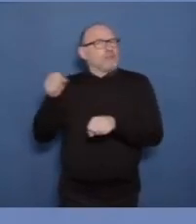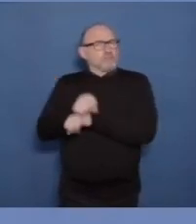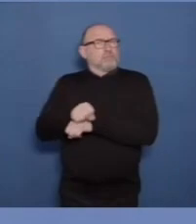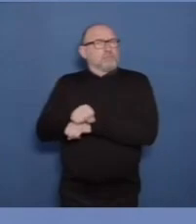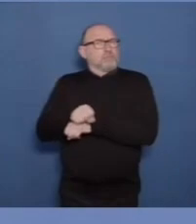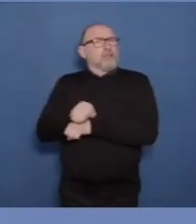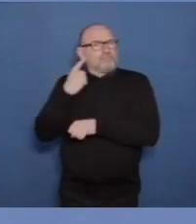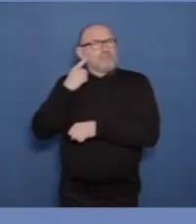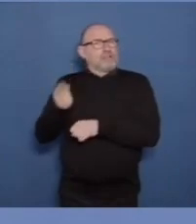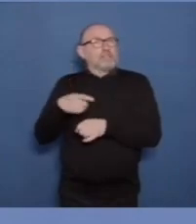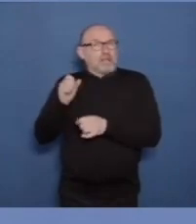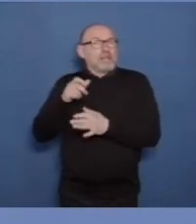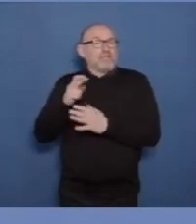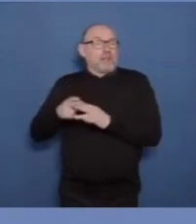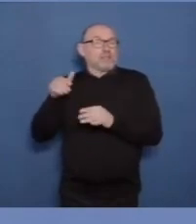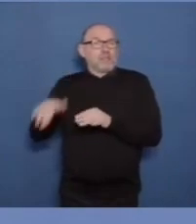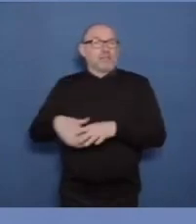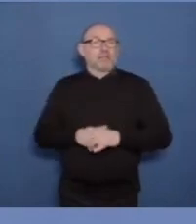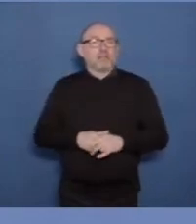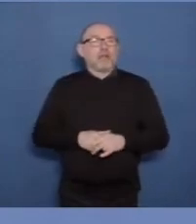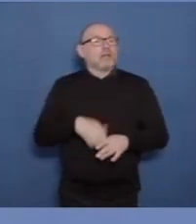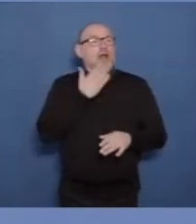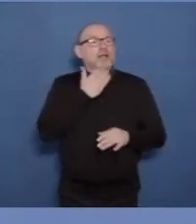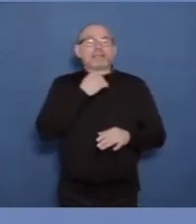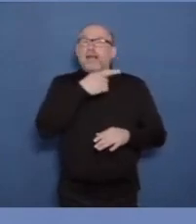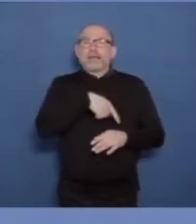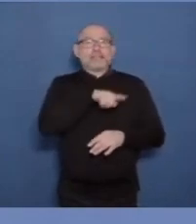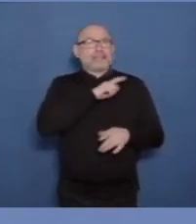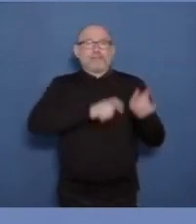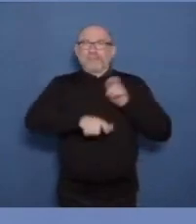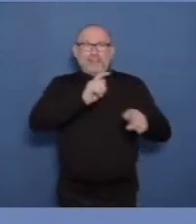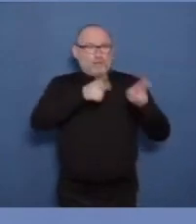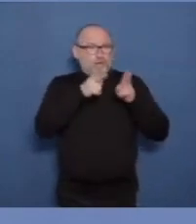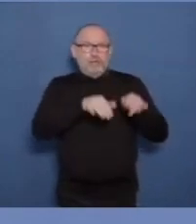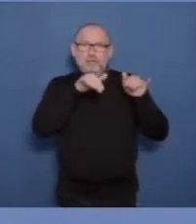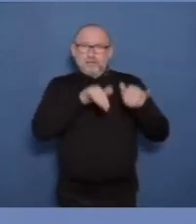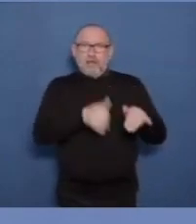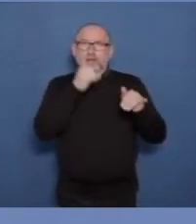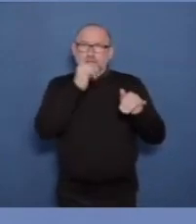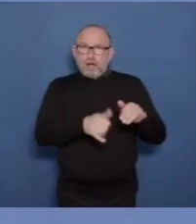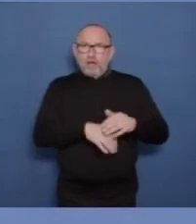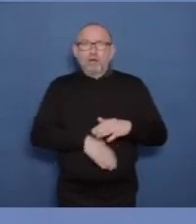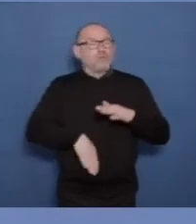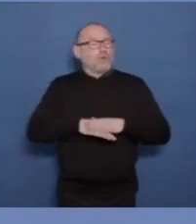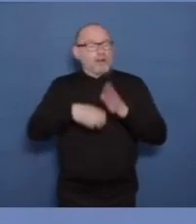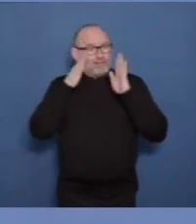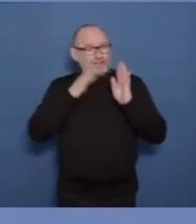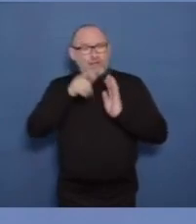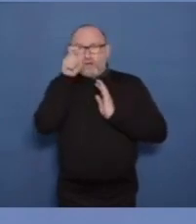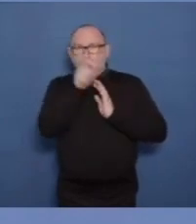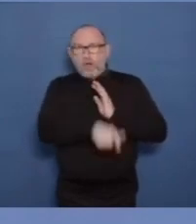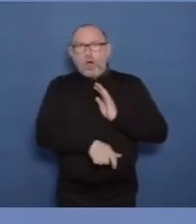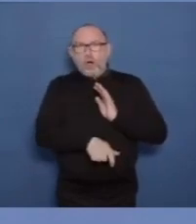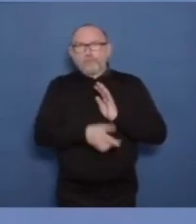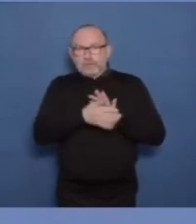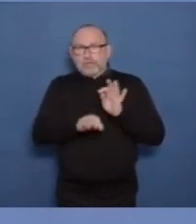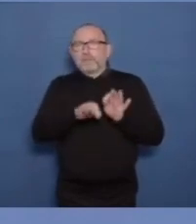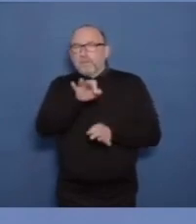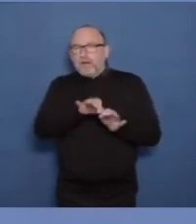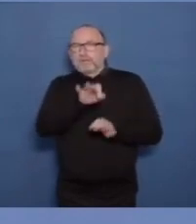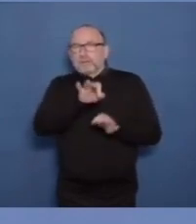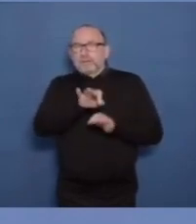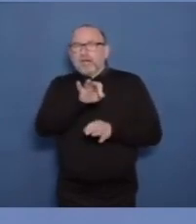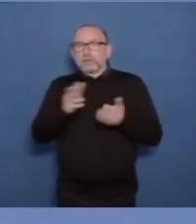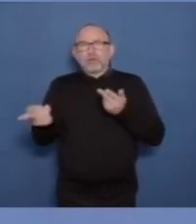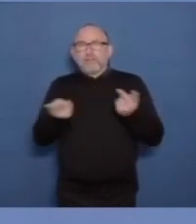wie ich es gesagt habe, hinter dem Selbstverteidigungsrecht Israels. Wir vertrauen darauf, dass Israel hier mit Augenmaß und im Rahmen